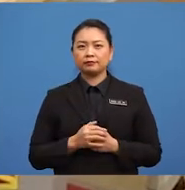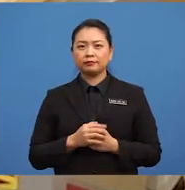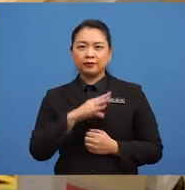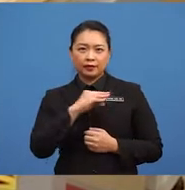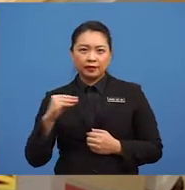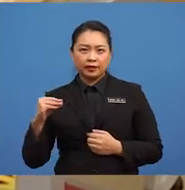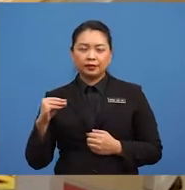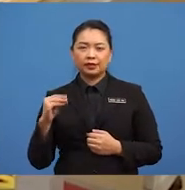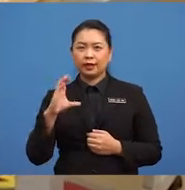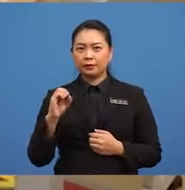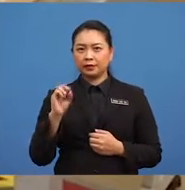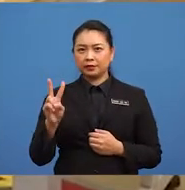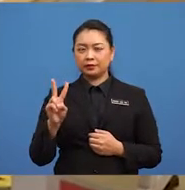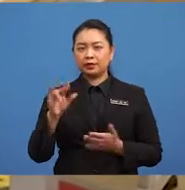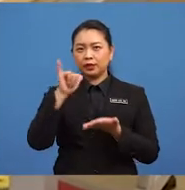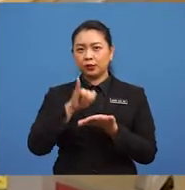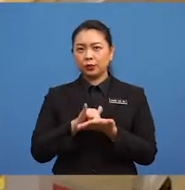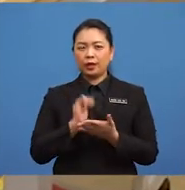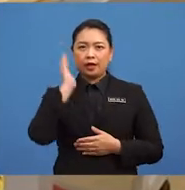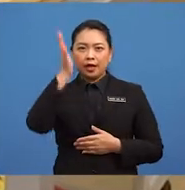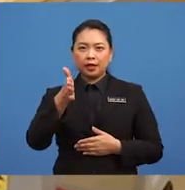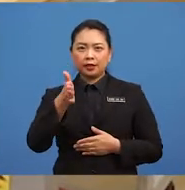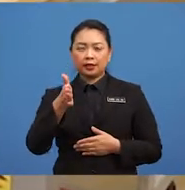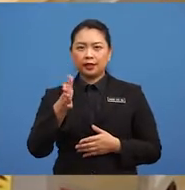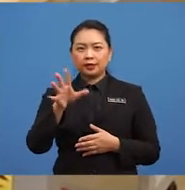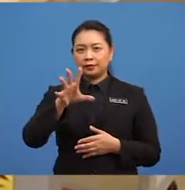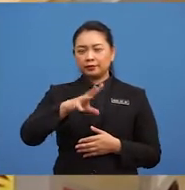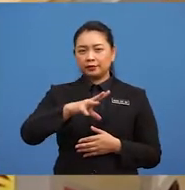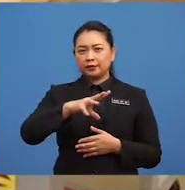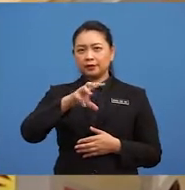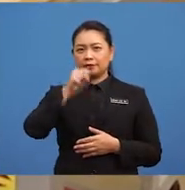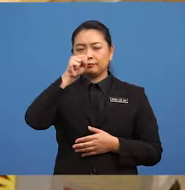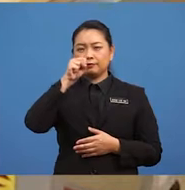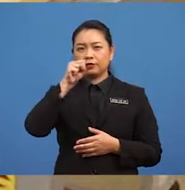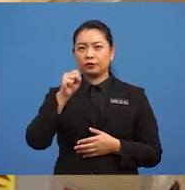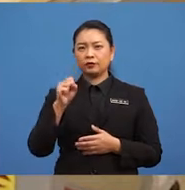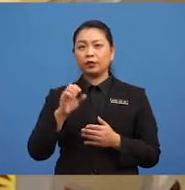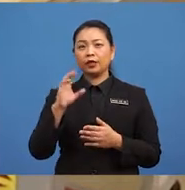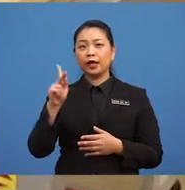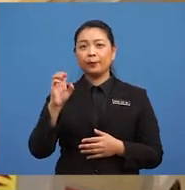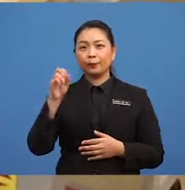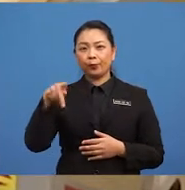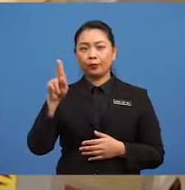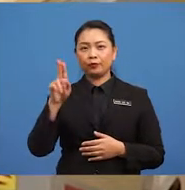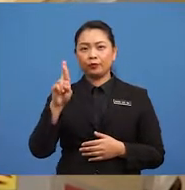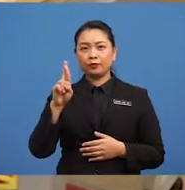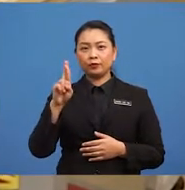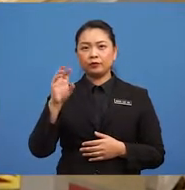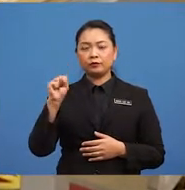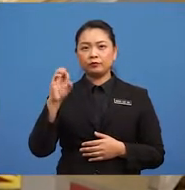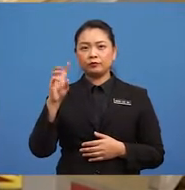dioksida dan karbon dioksida tersebut akan diserap oleh karbon soda.